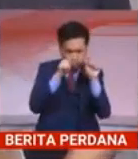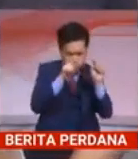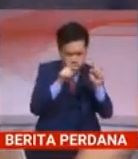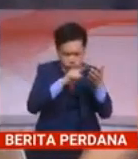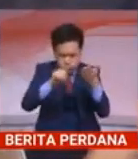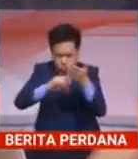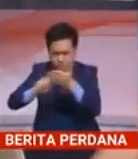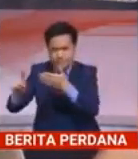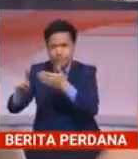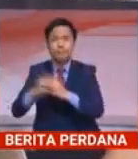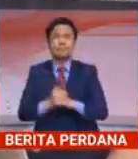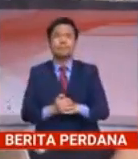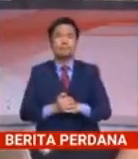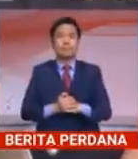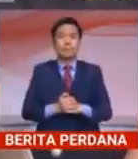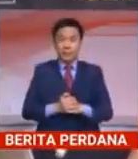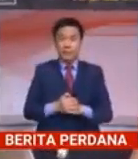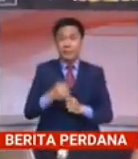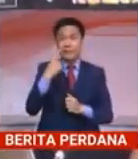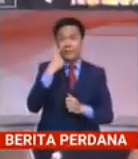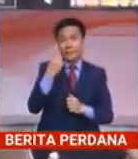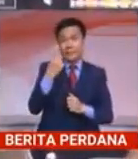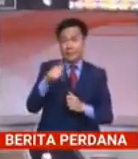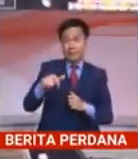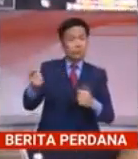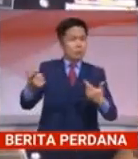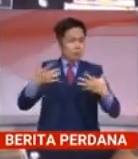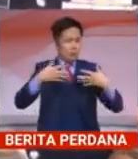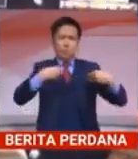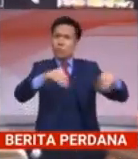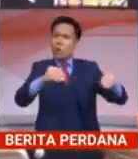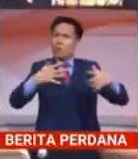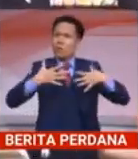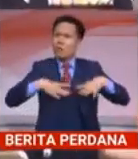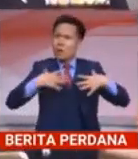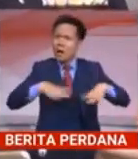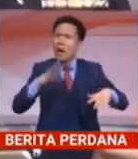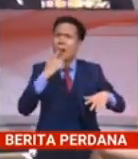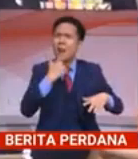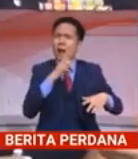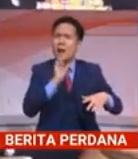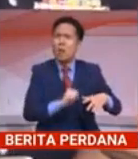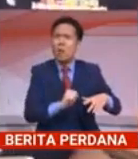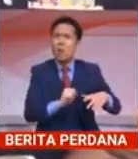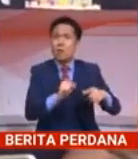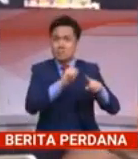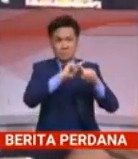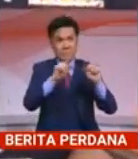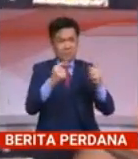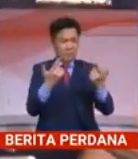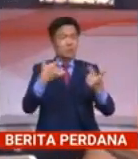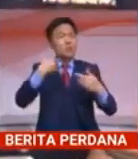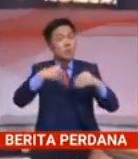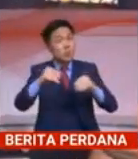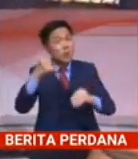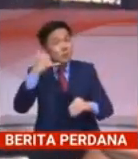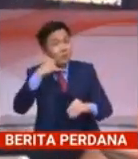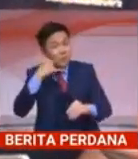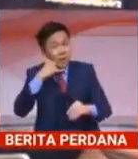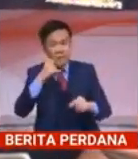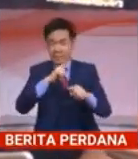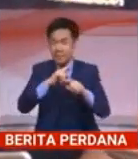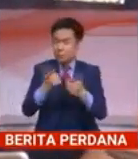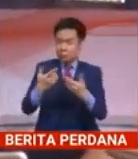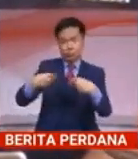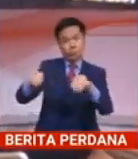Balik sama ada macam tuan-tuan lihat tadi di kedai bandel dan kedai-kedai runcit, kedai-kedai pakaian pun ada dan kedai-kedai handphone ataupun yang menjual top